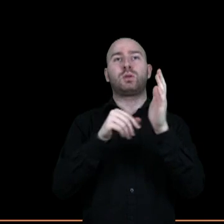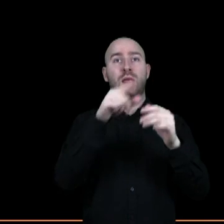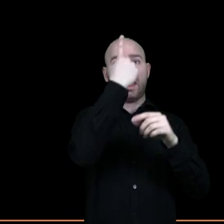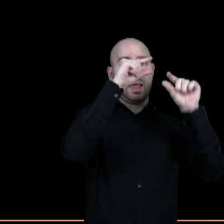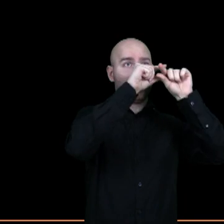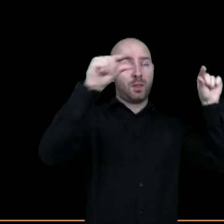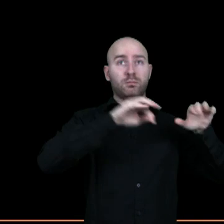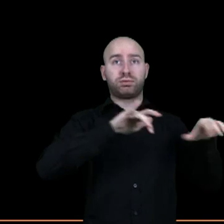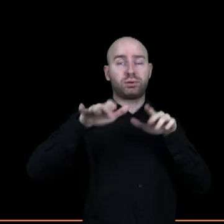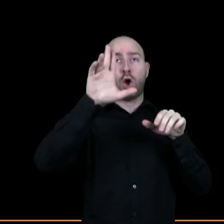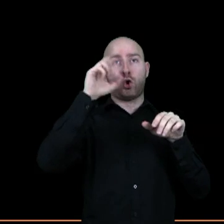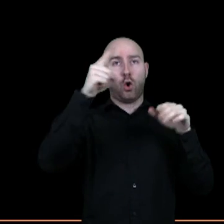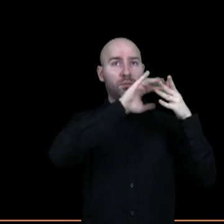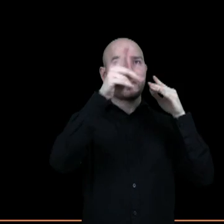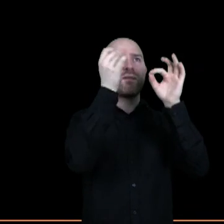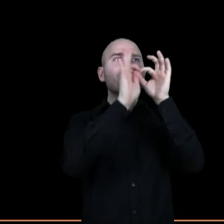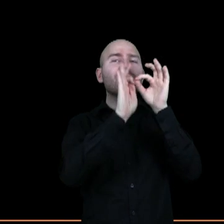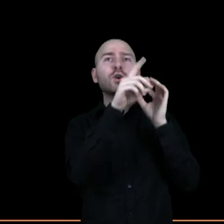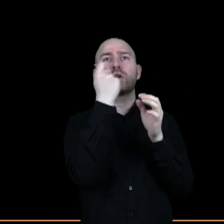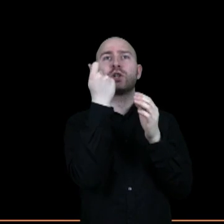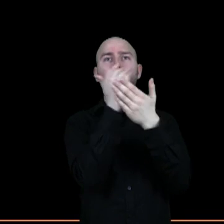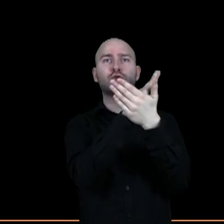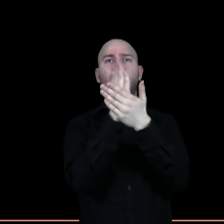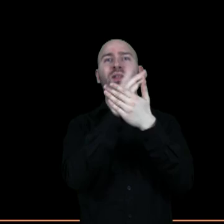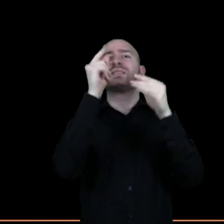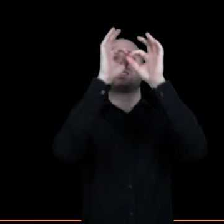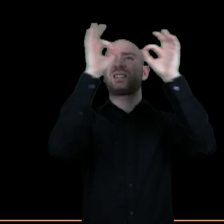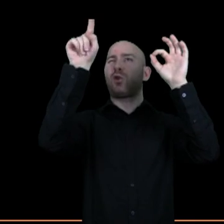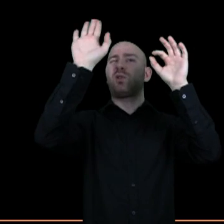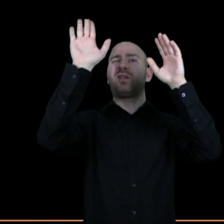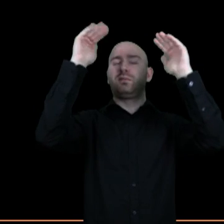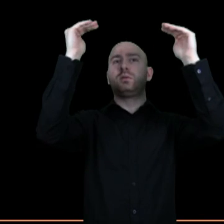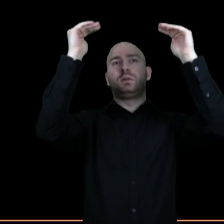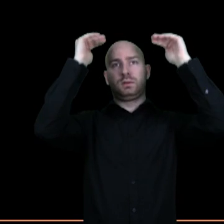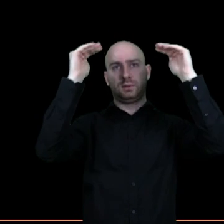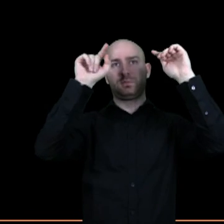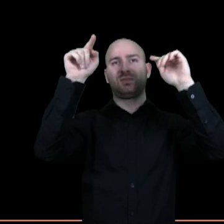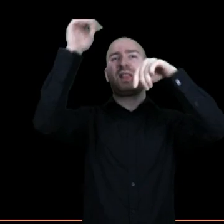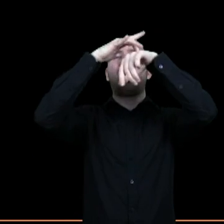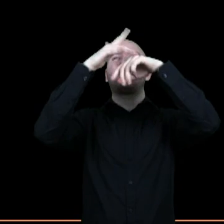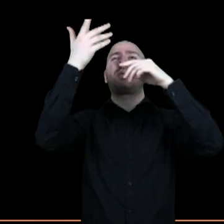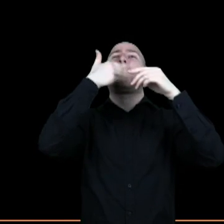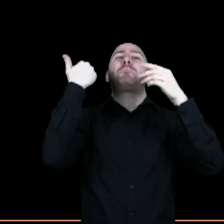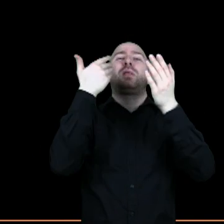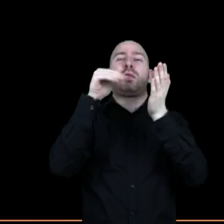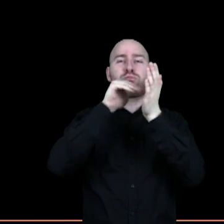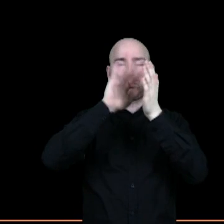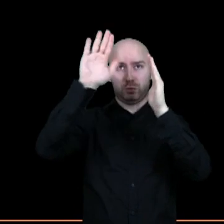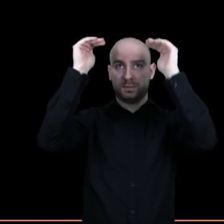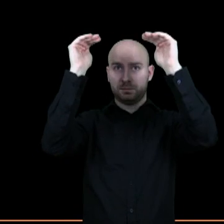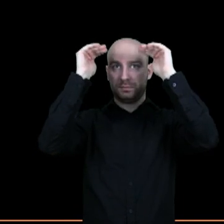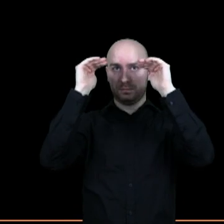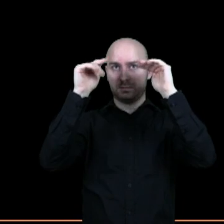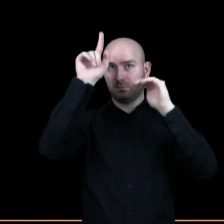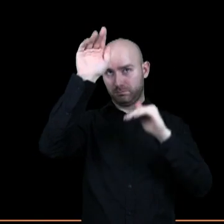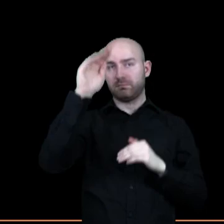rozumiemy koszty stałe przypadające na jedną linijkę kodu. Tutaj linie kodu jest zero, więc otrzymamy dzielenie przez